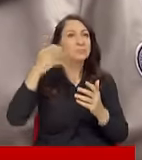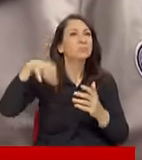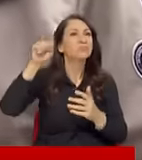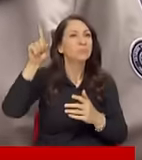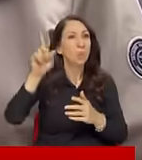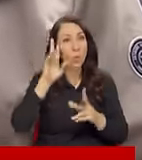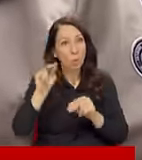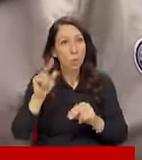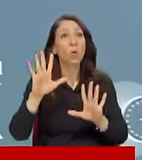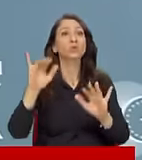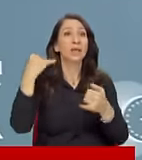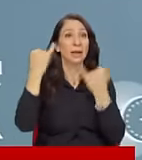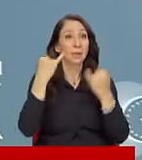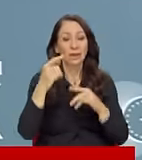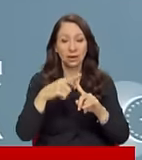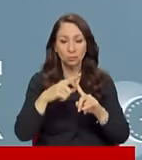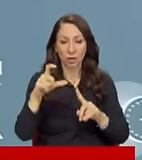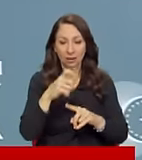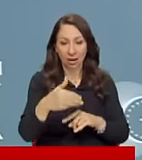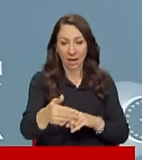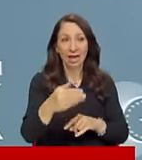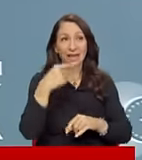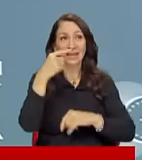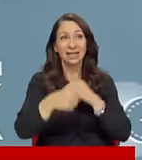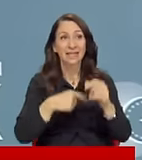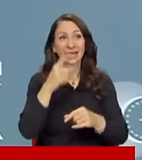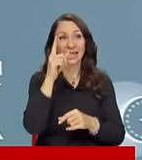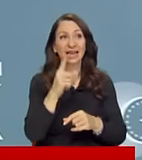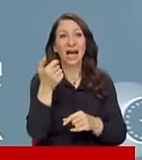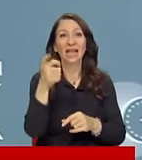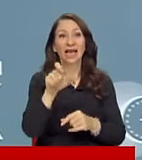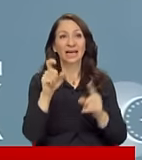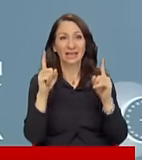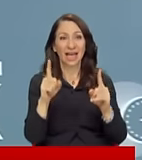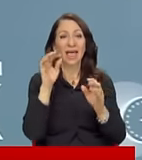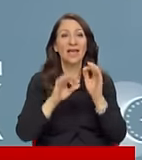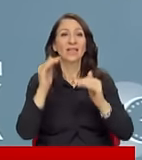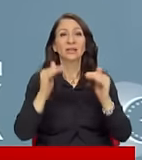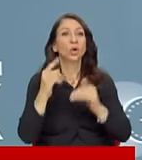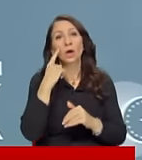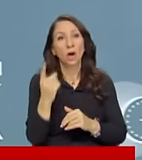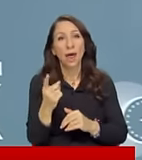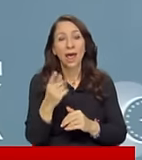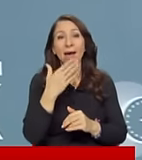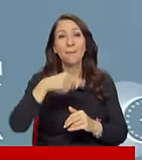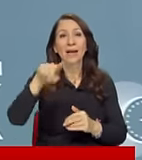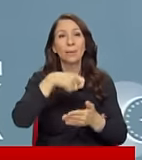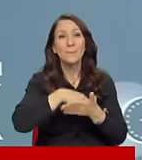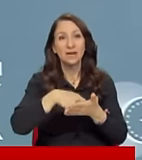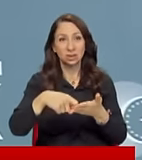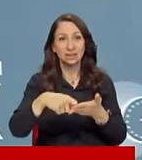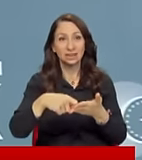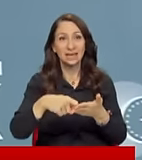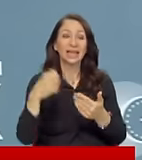bir dalga mı geçiyorlar. Temmuz ayında yılın ilk 6 ayındaki enflasyona göre emekli